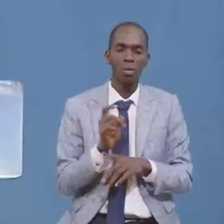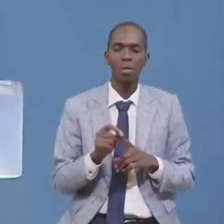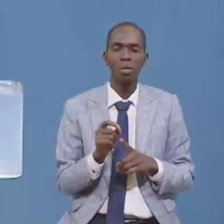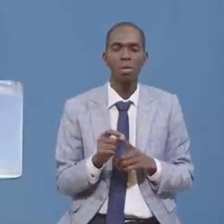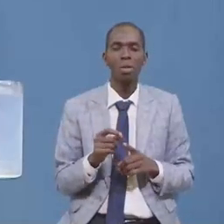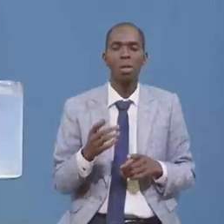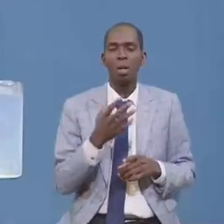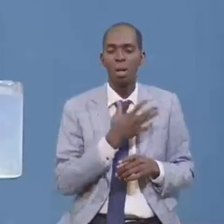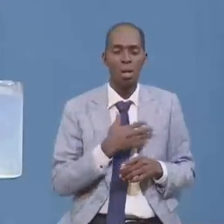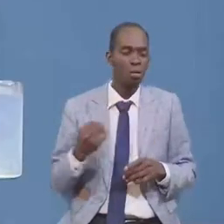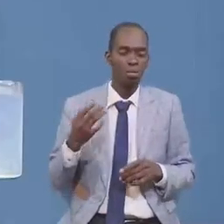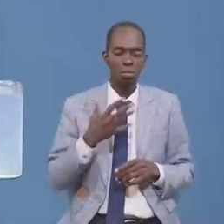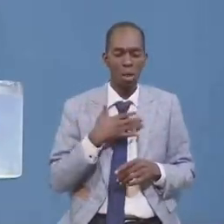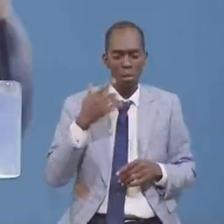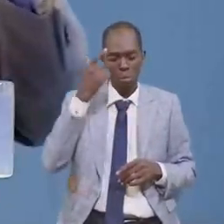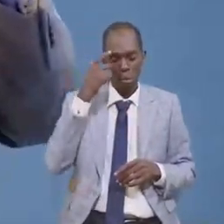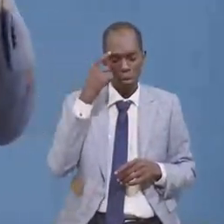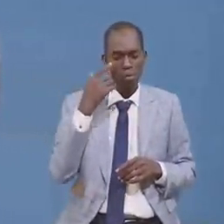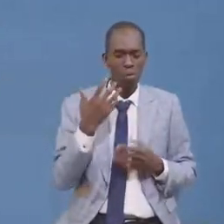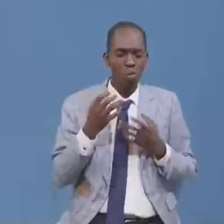Ma pensée veut dire quelque chose.